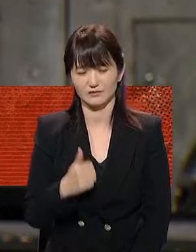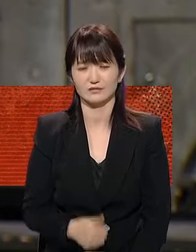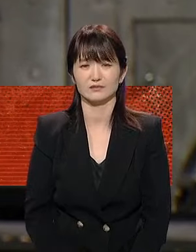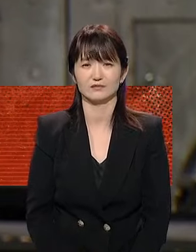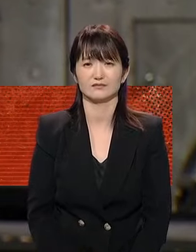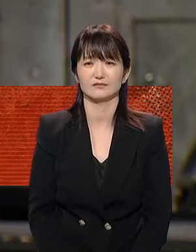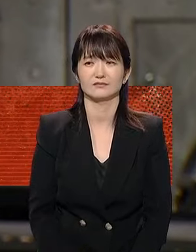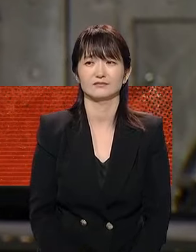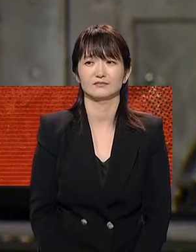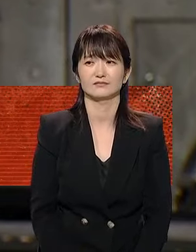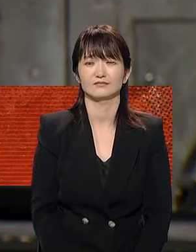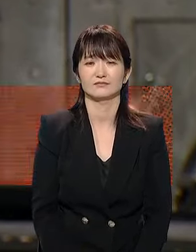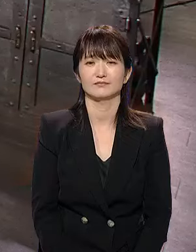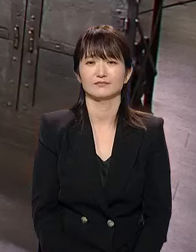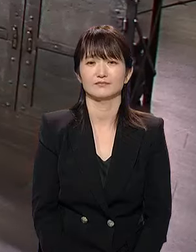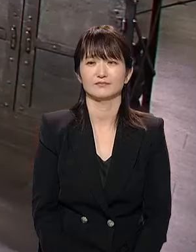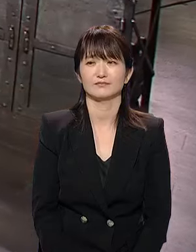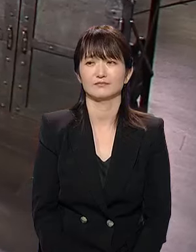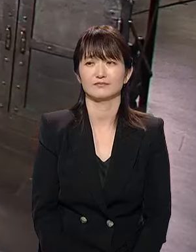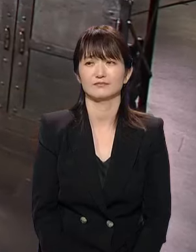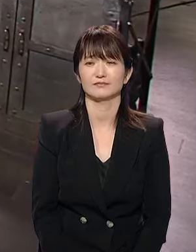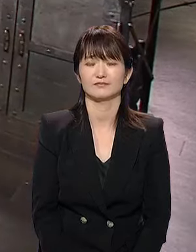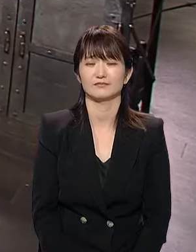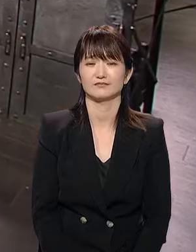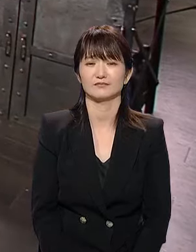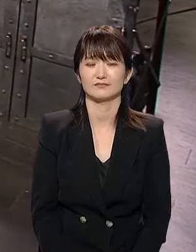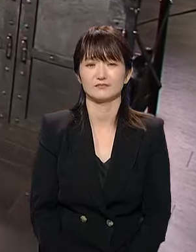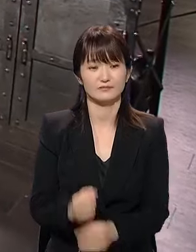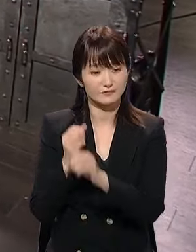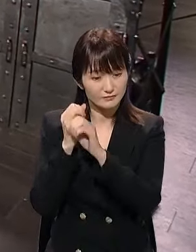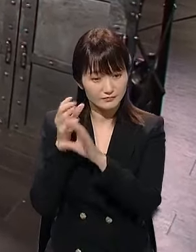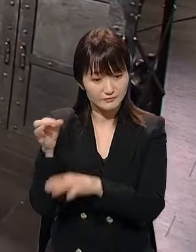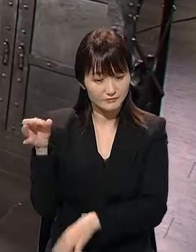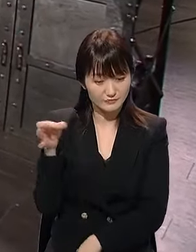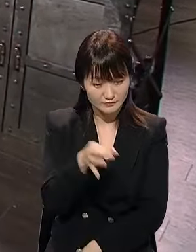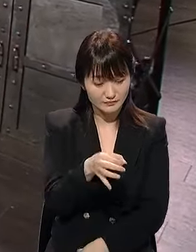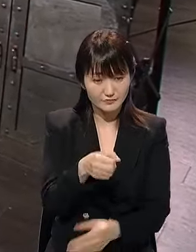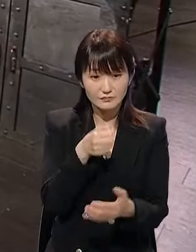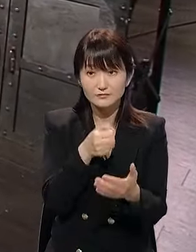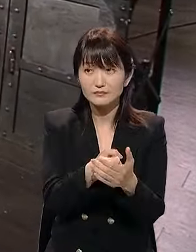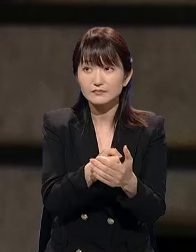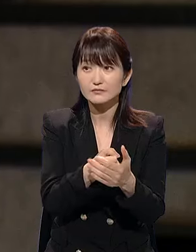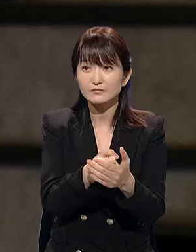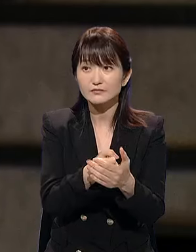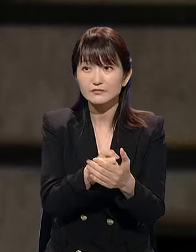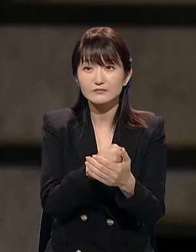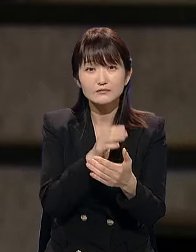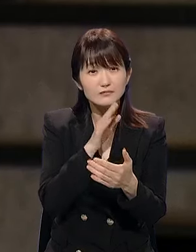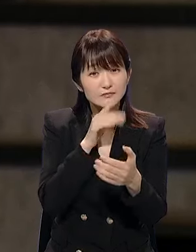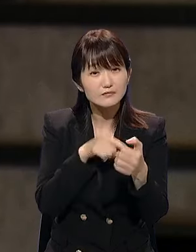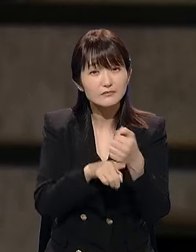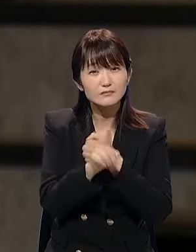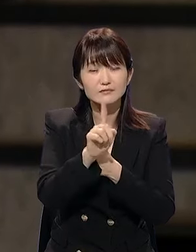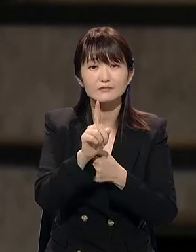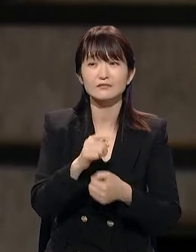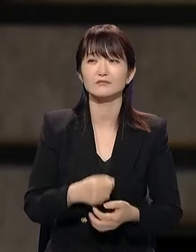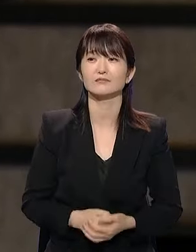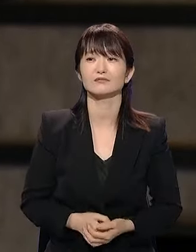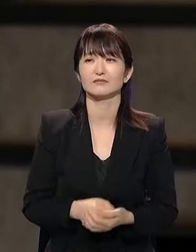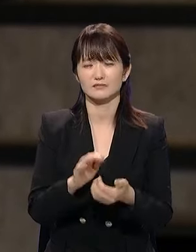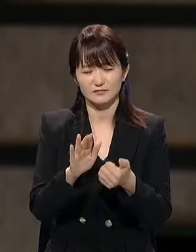사서 자 교수님네 도대체 경조사비를 이렇게 주기로 결정을 했다라는 진정한 의미가 뭘까요 이거는 정말